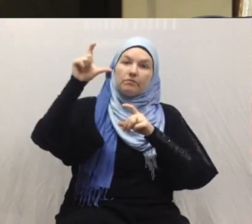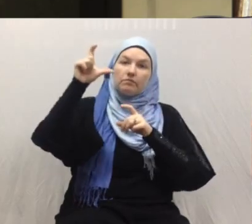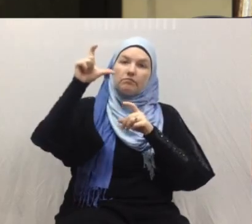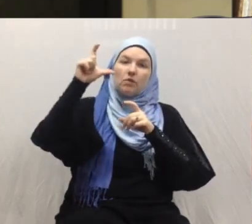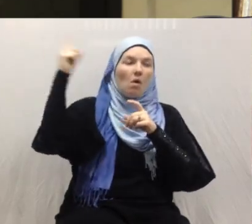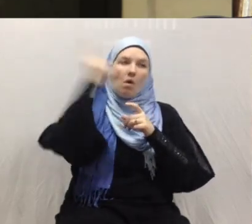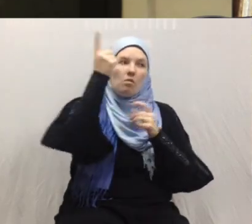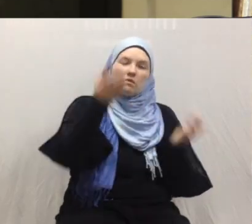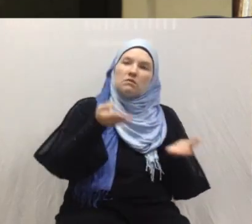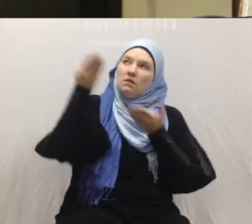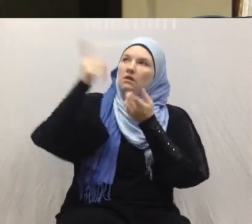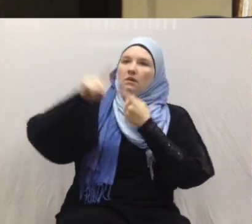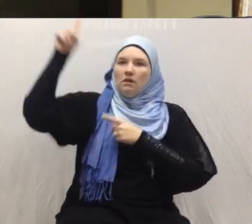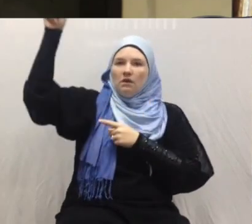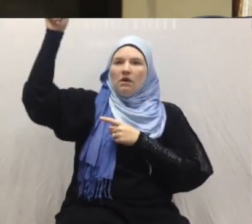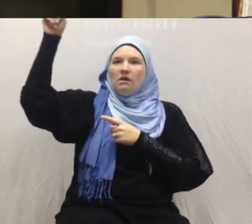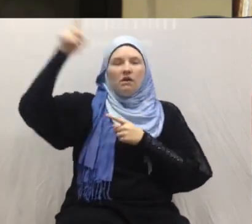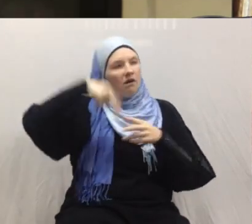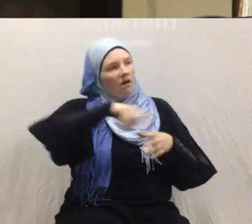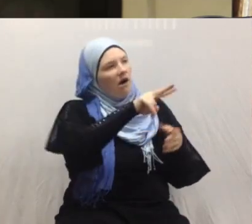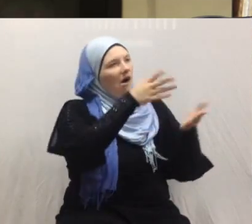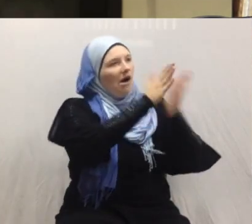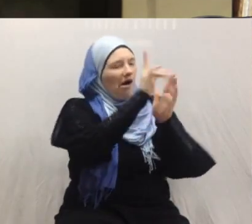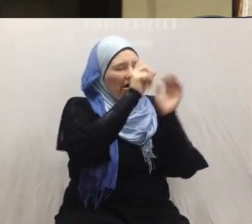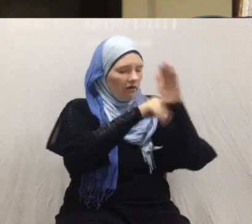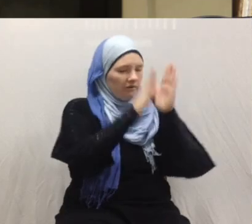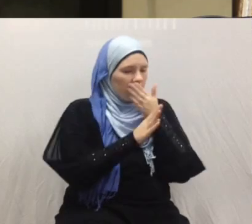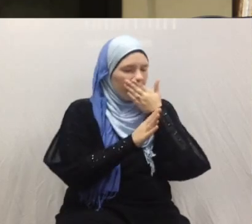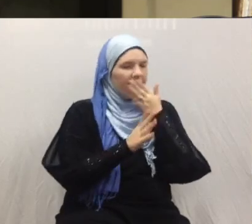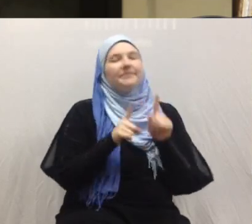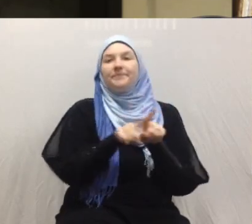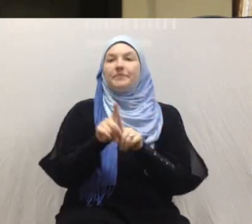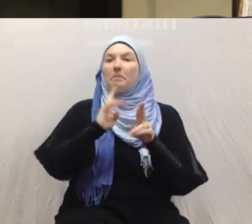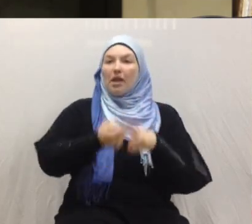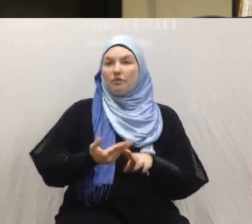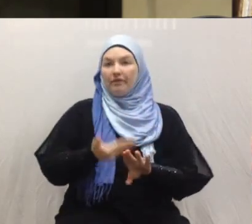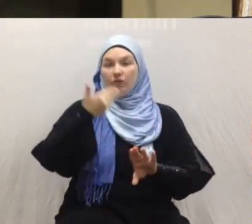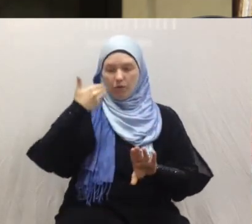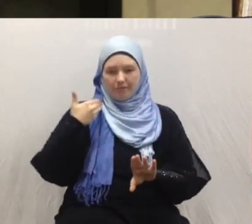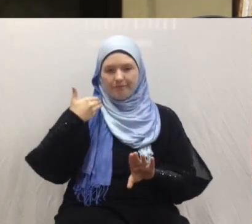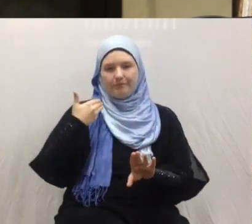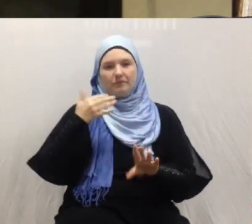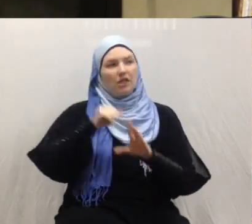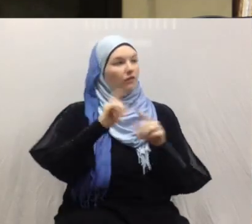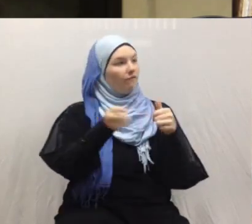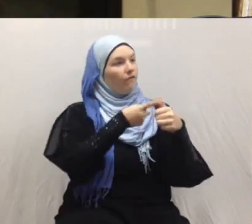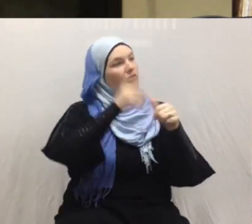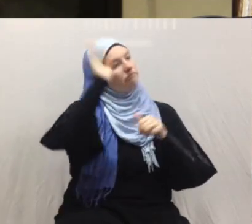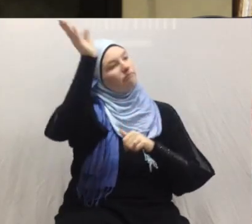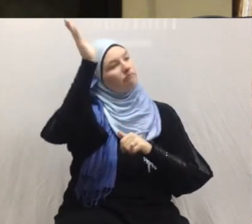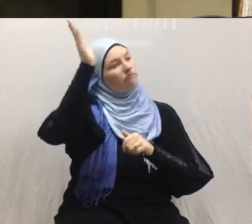to Allah and to refer to the Prophet. As we mentioned in the beginning of this series, فَإِن تَنَازَعْتُمْ فِي